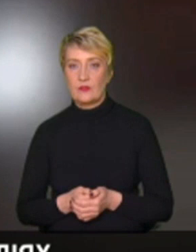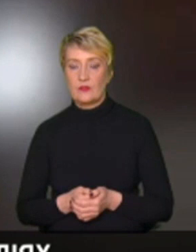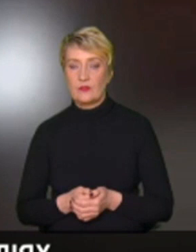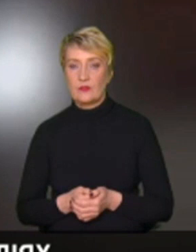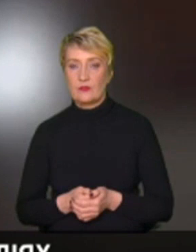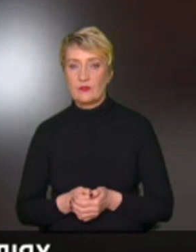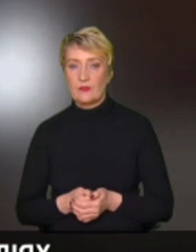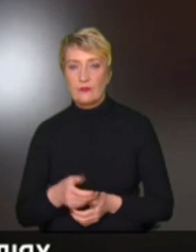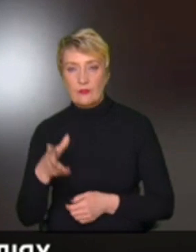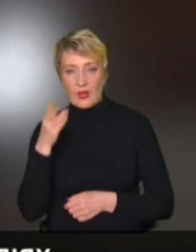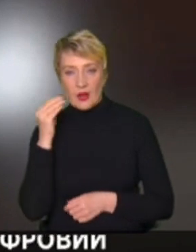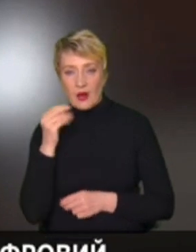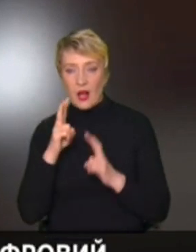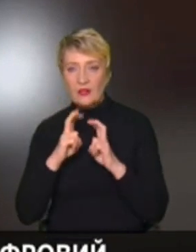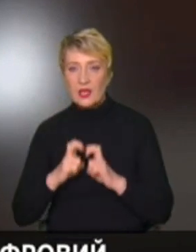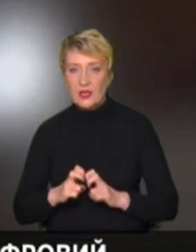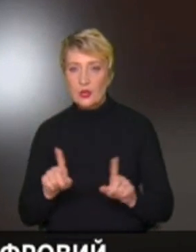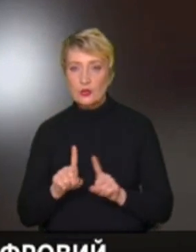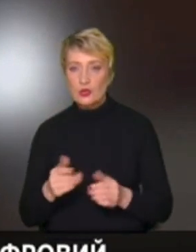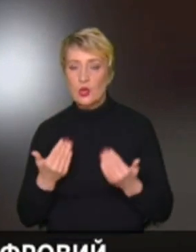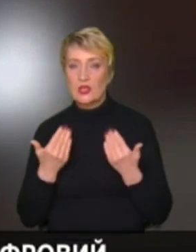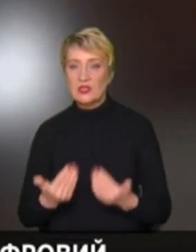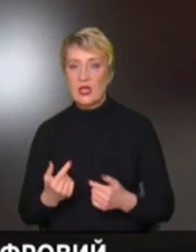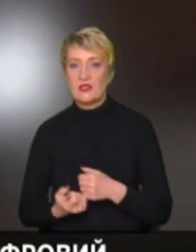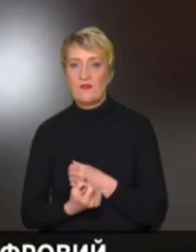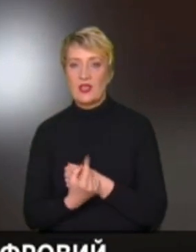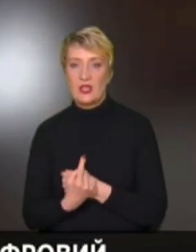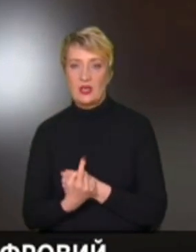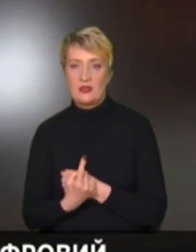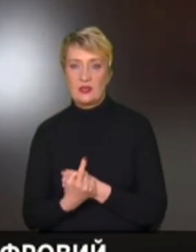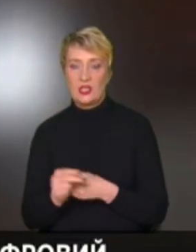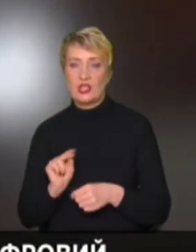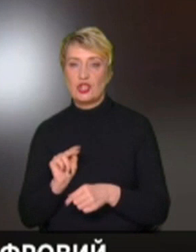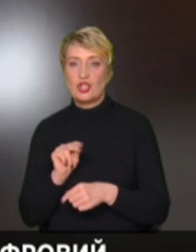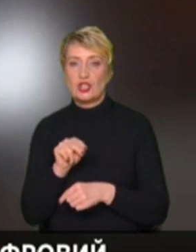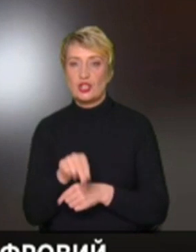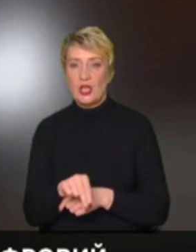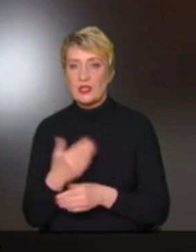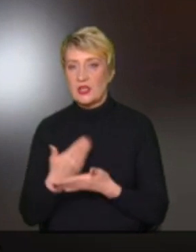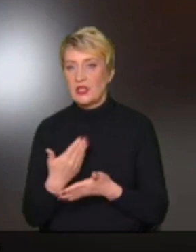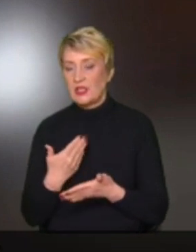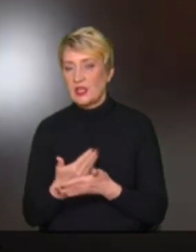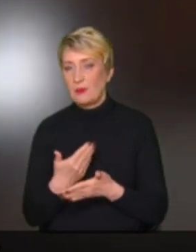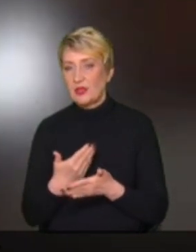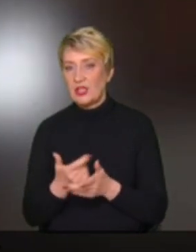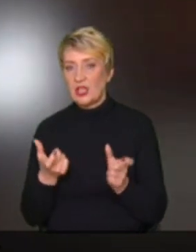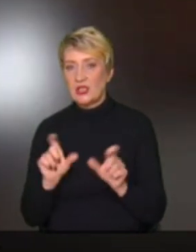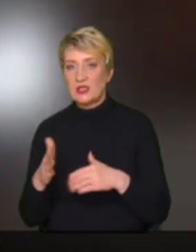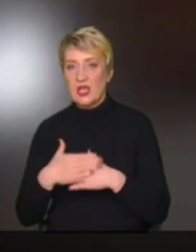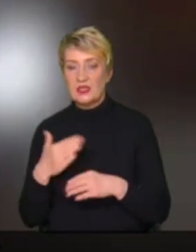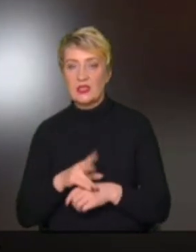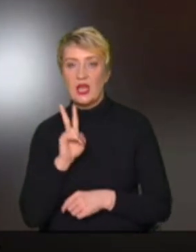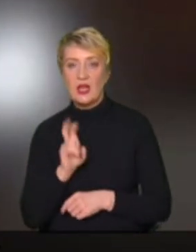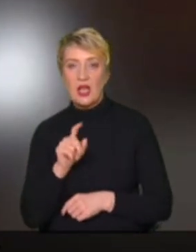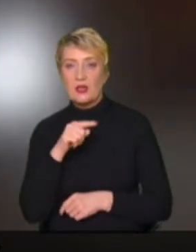з приводу того, що зараз виникає через нібито санкції, але як далі там Росія